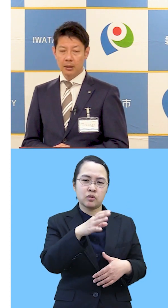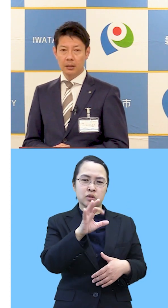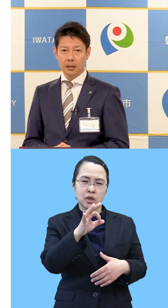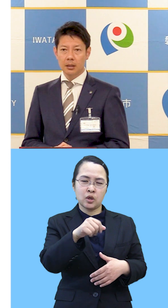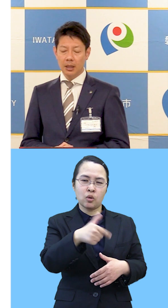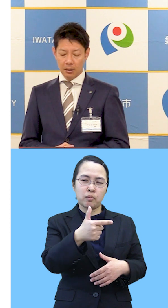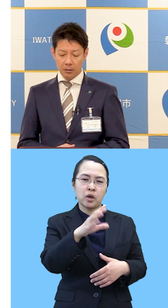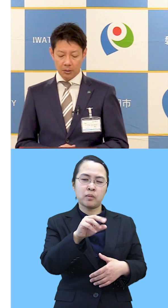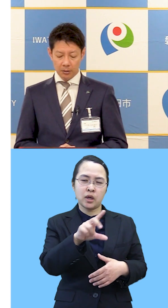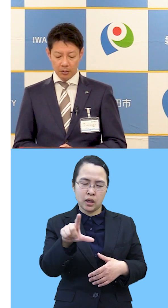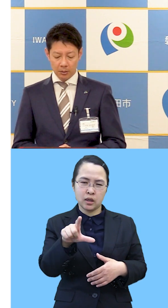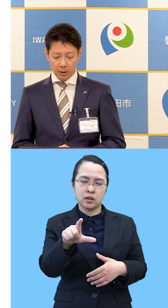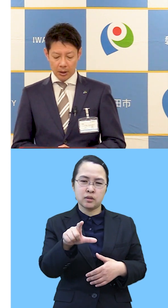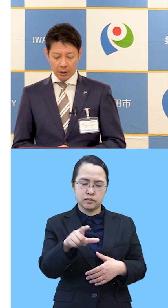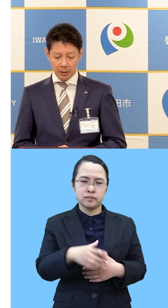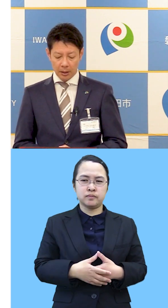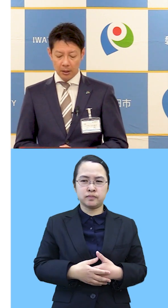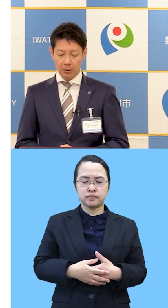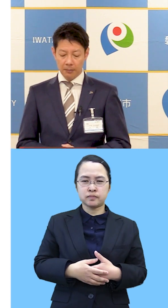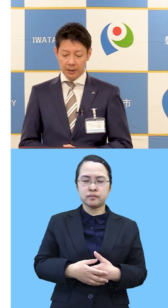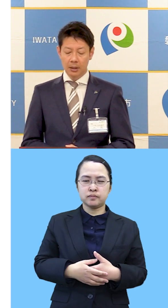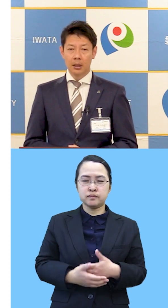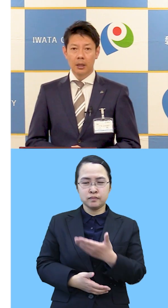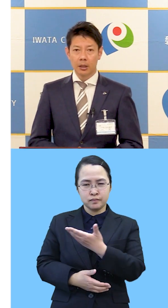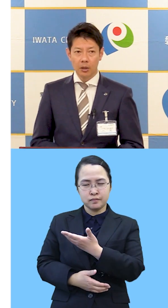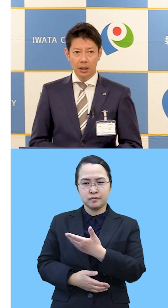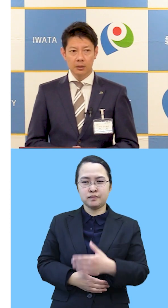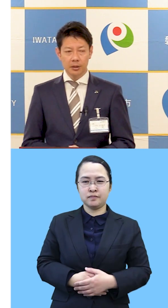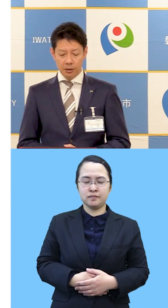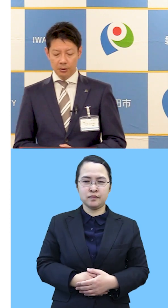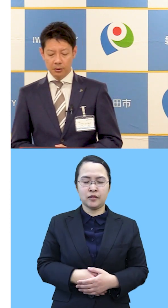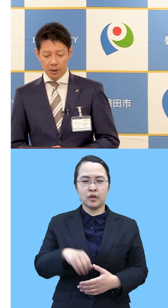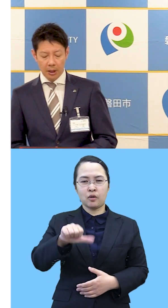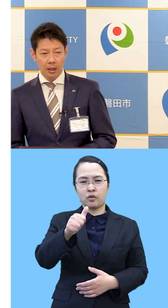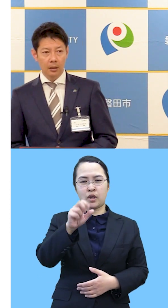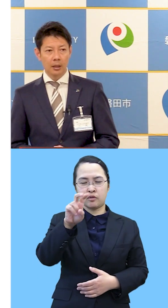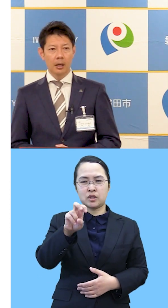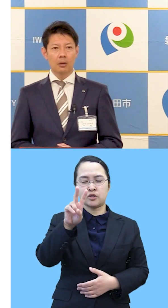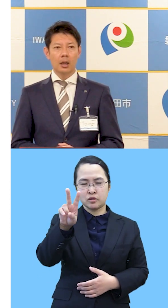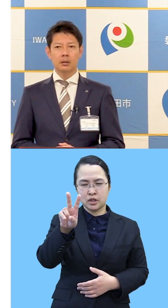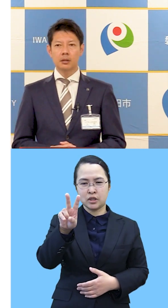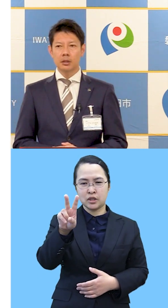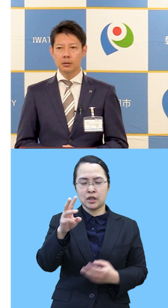万円で2件ということになっております。